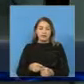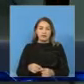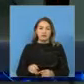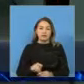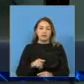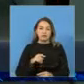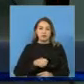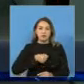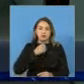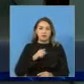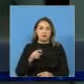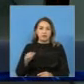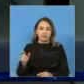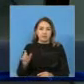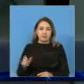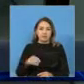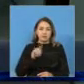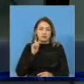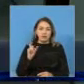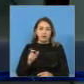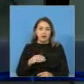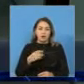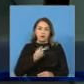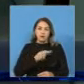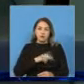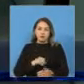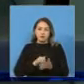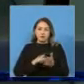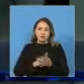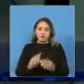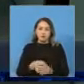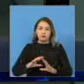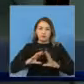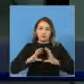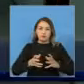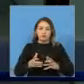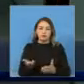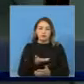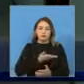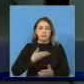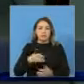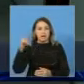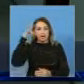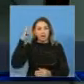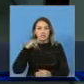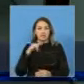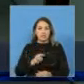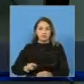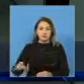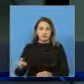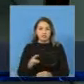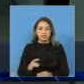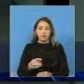адамдардың өлуінің негізгі себептерінің бірі. Сондықтан дүниежүзінде де біздің Қазақстан Республикасында